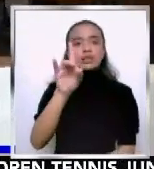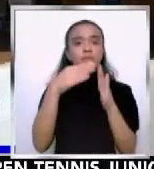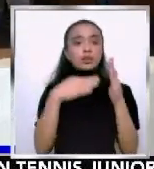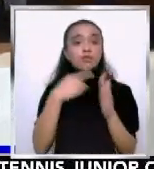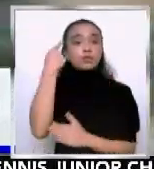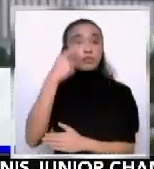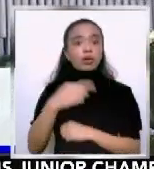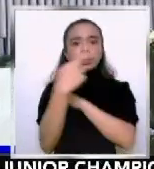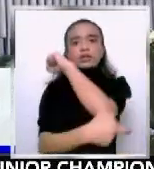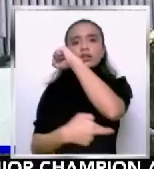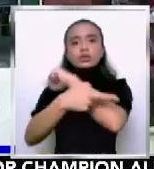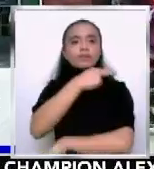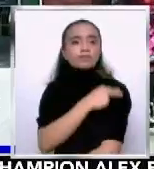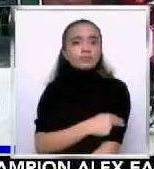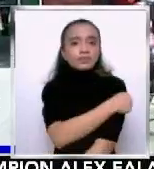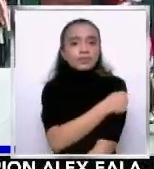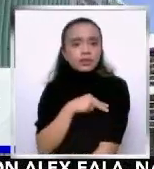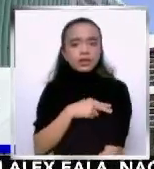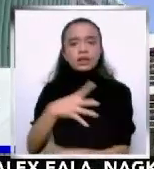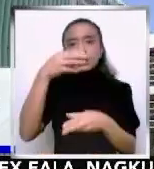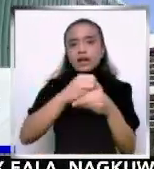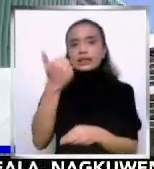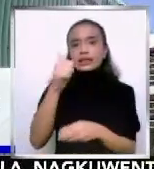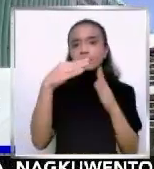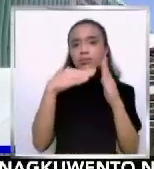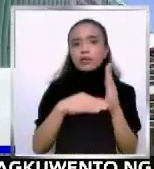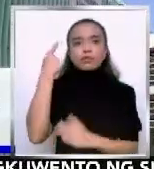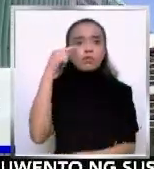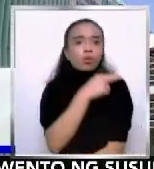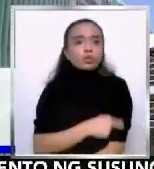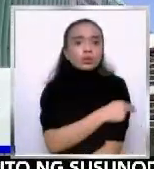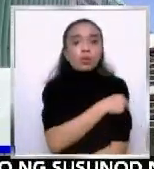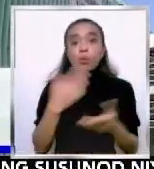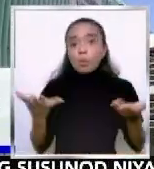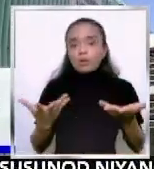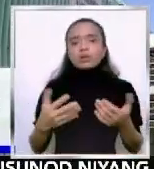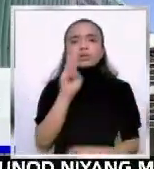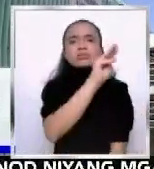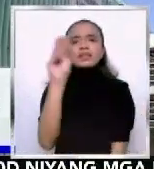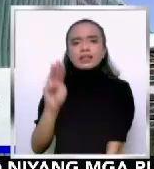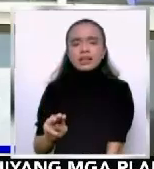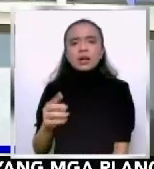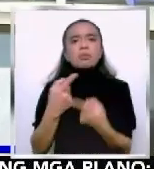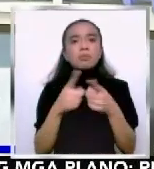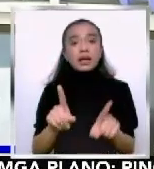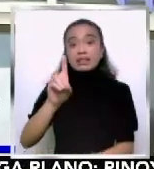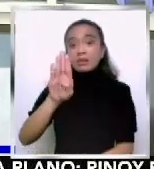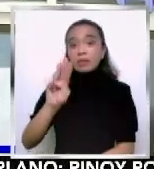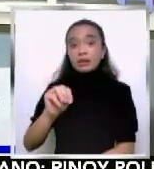regional hospitals at dagdag na 10 billion para sa mga ospital sa Metro Manila. Pero ang inilaan lang ng DBM